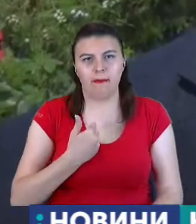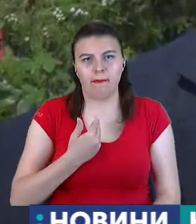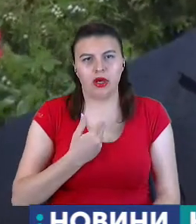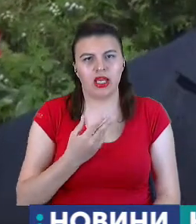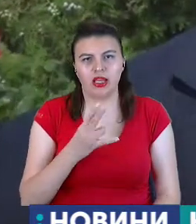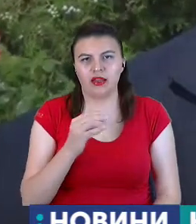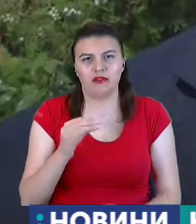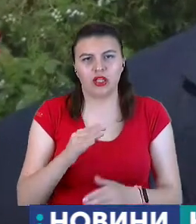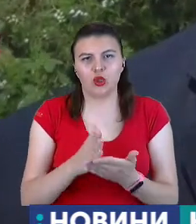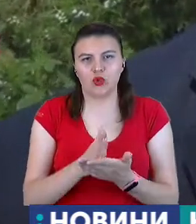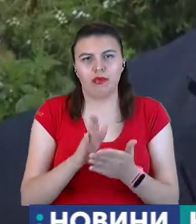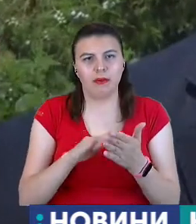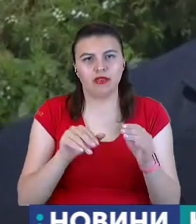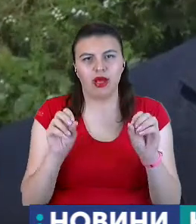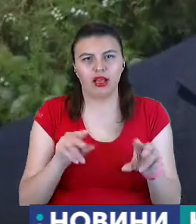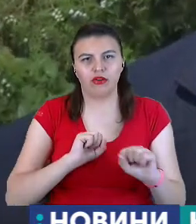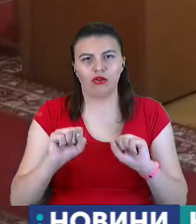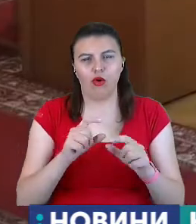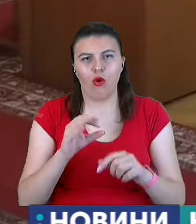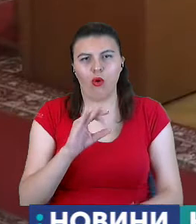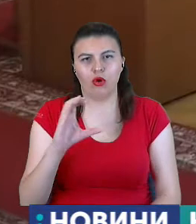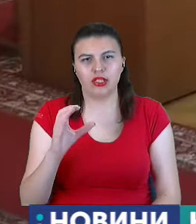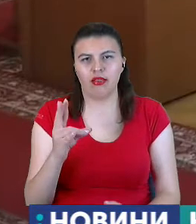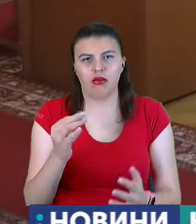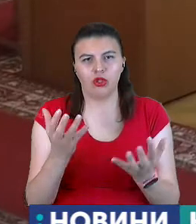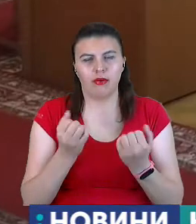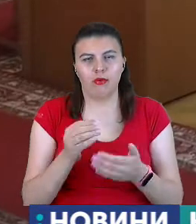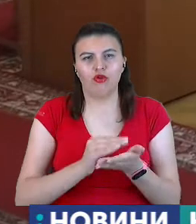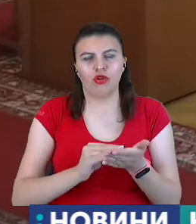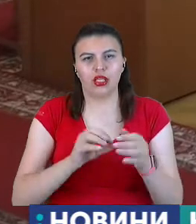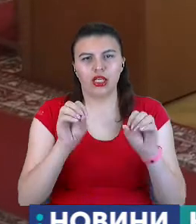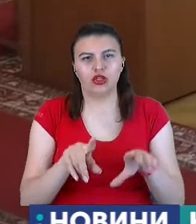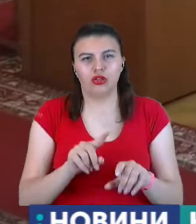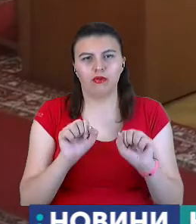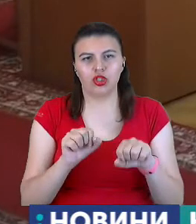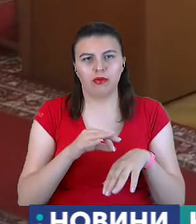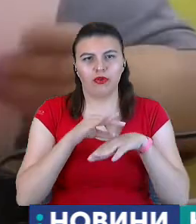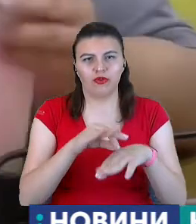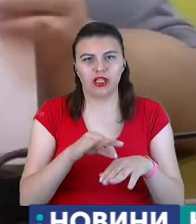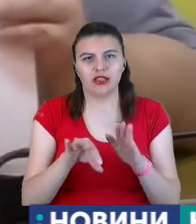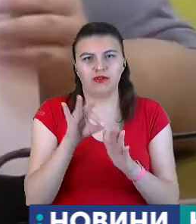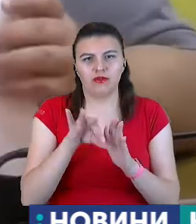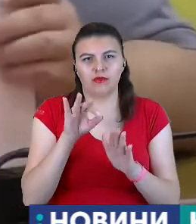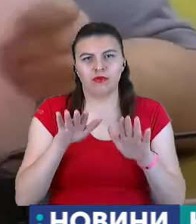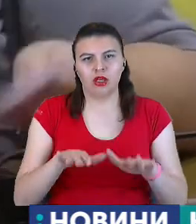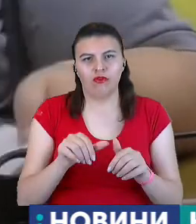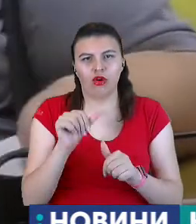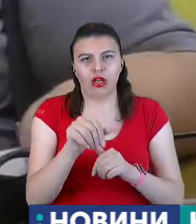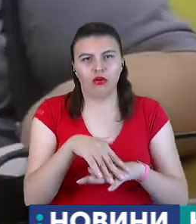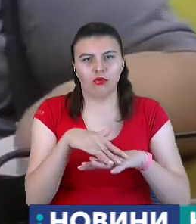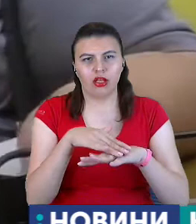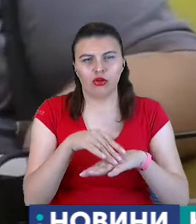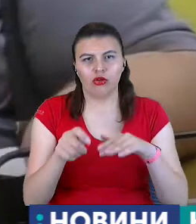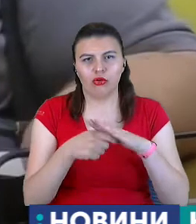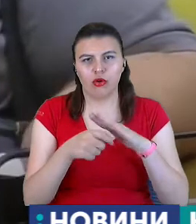Служби безпеки, ні від командування ООС не отримали. Повторне рішення щодо можливості проведення місцевих виборів в окремих громадах Донбасу